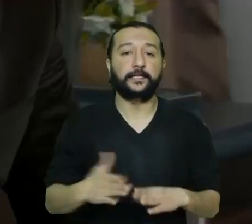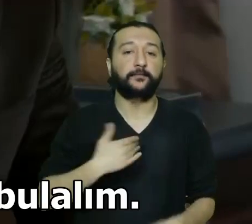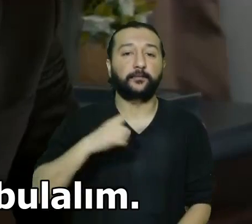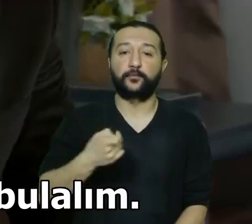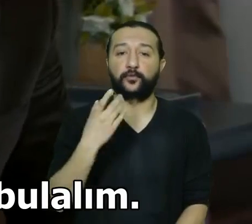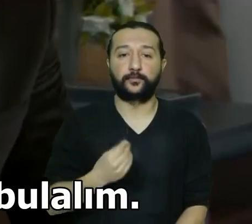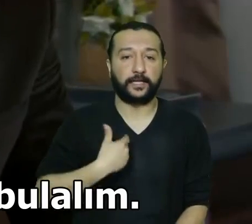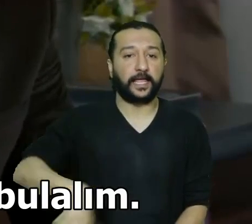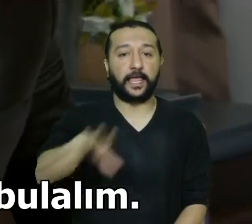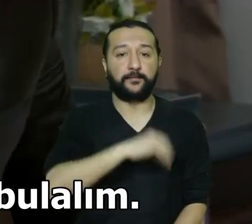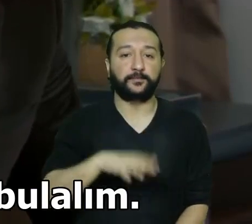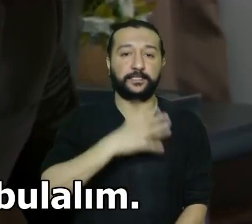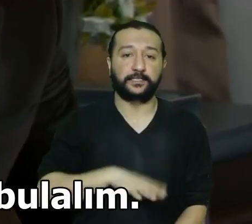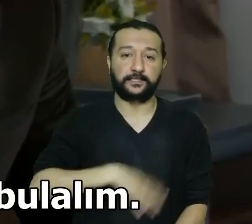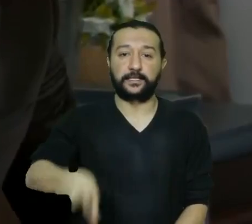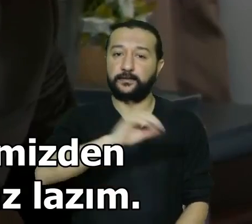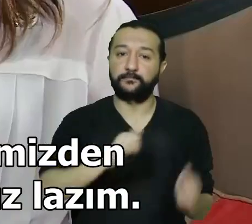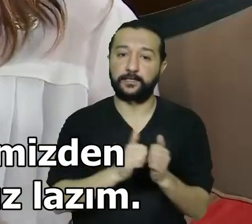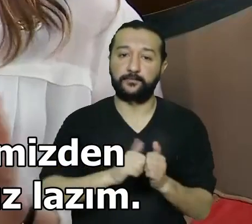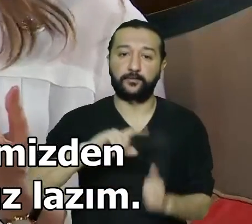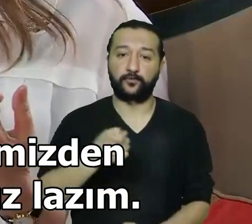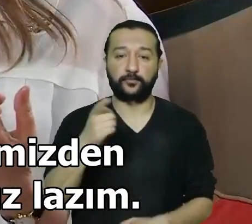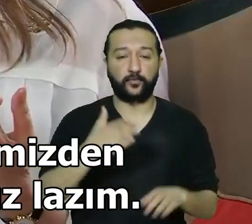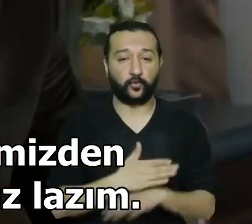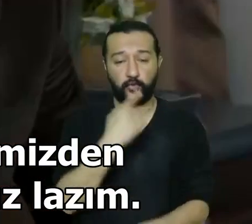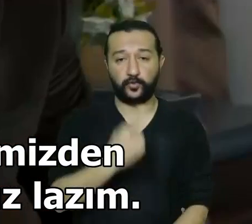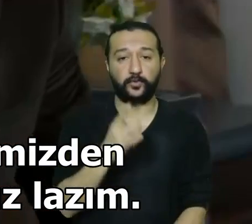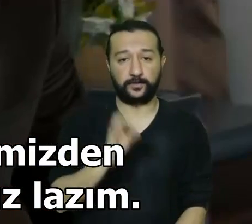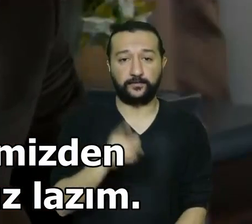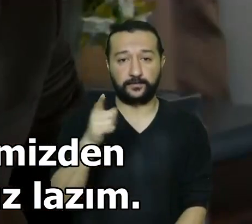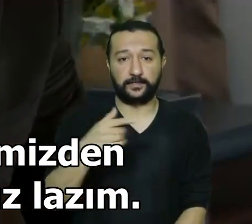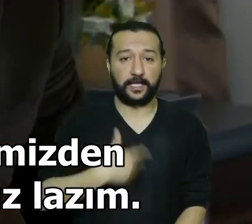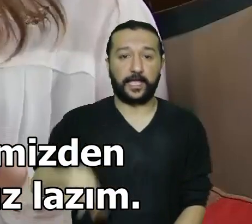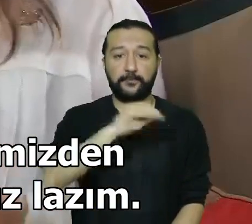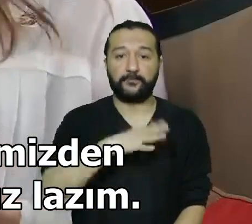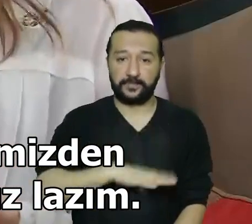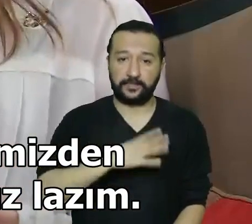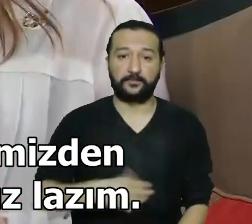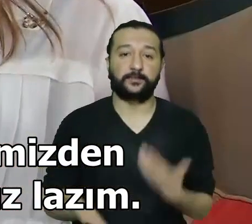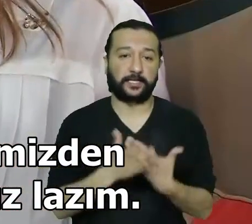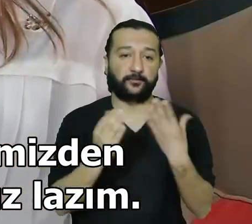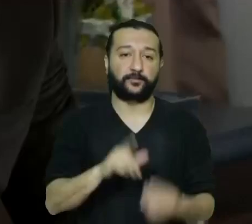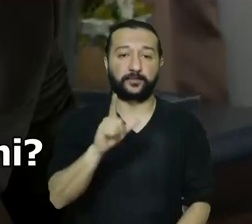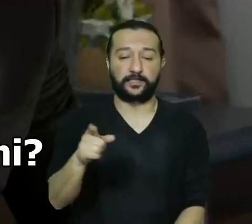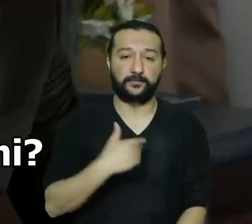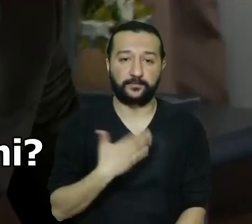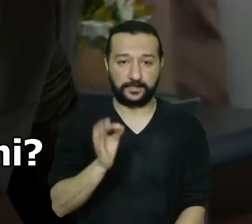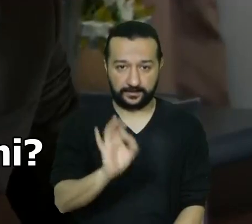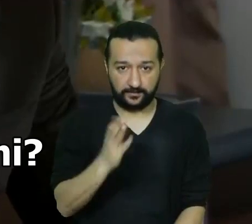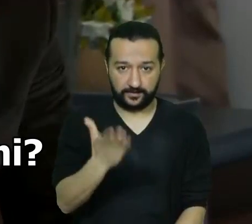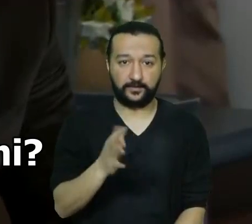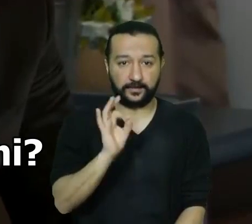buluyorum? Hepimizden istedi, hep beraber bulalım. Doğru söylüyor Kemal'im. Hepimizden istedi, bizim de yardımcı olmamız lazım. Değil